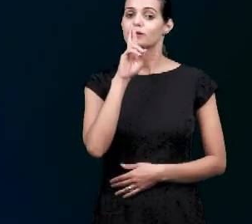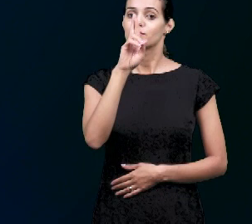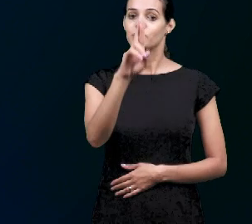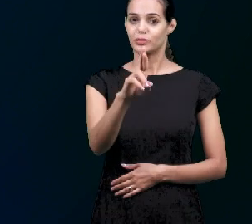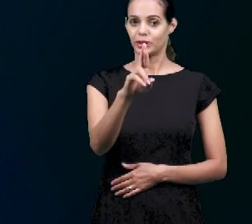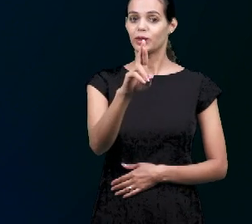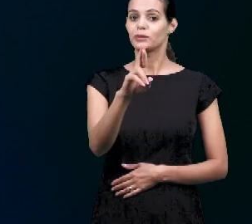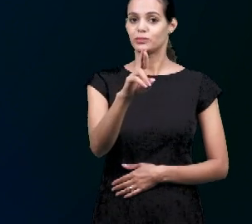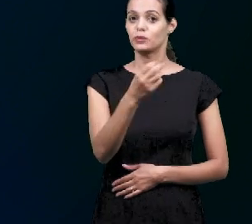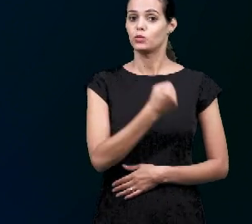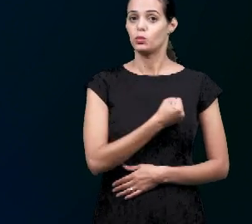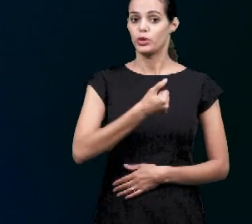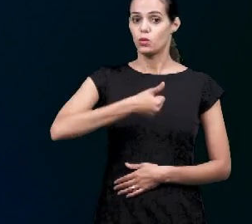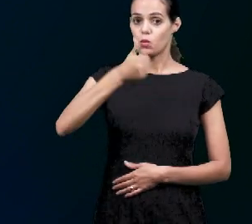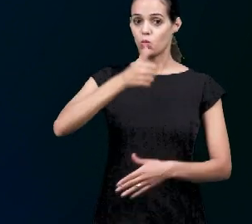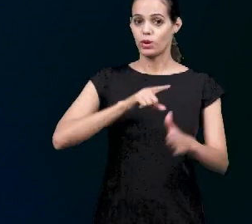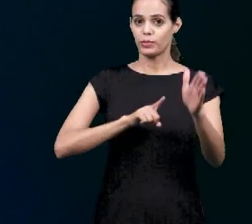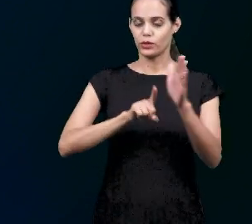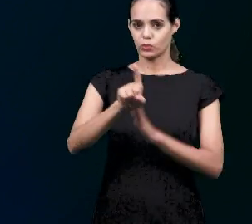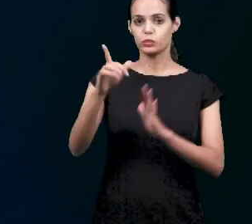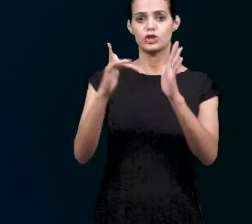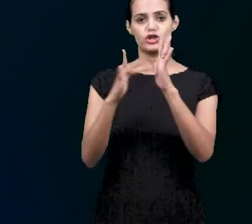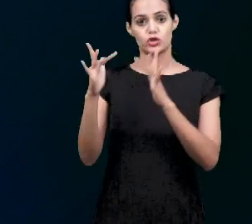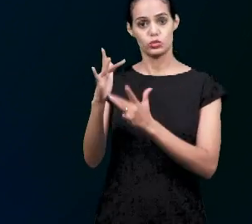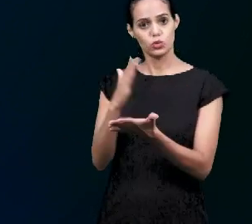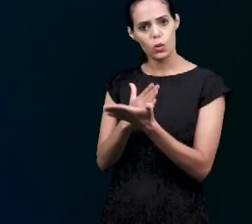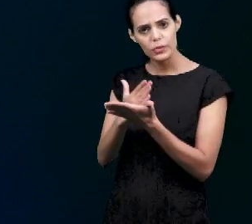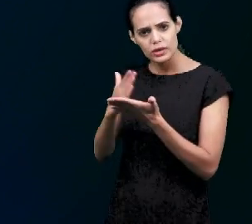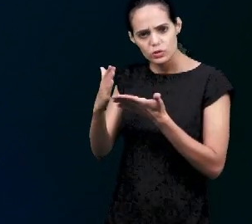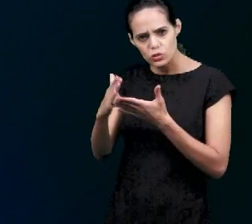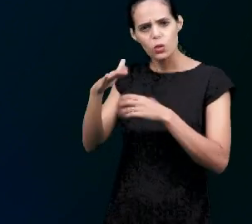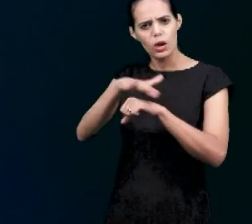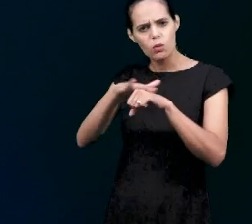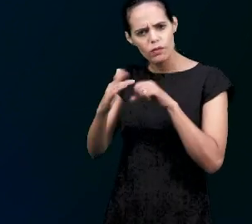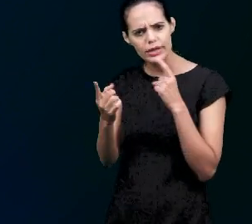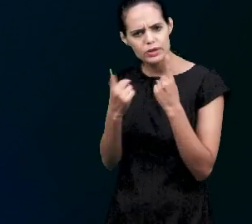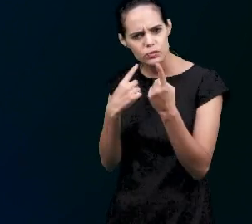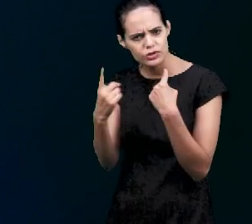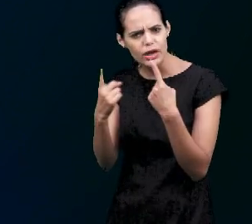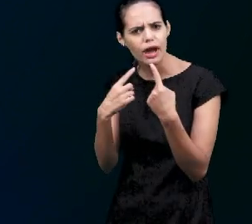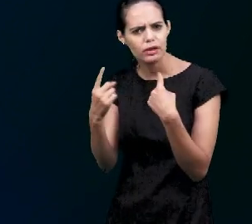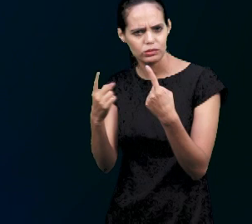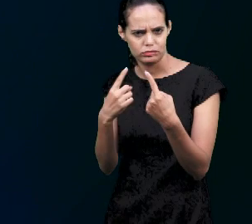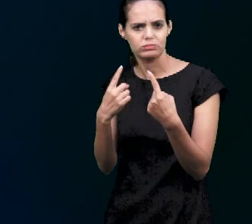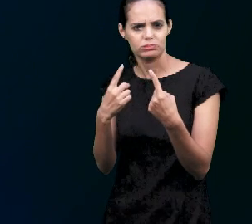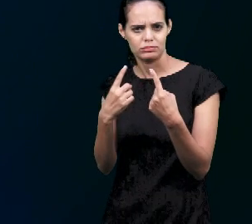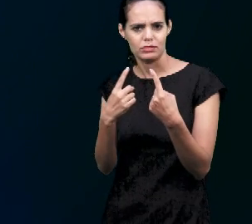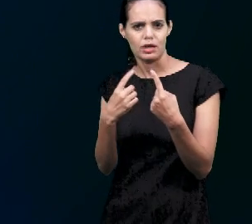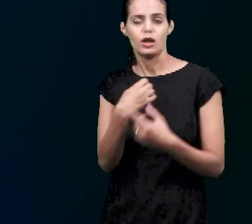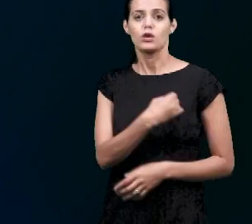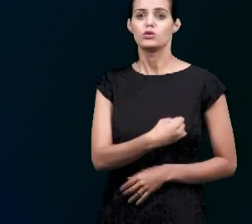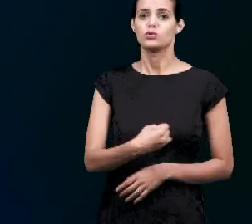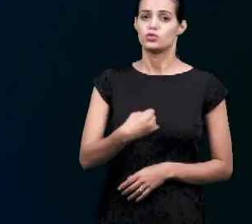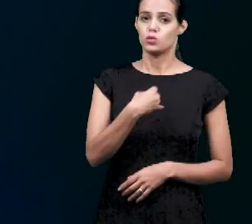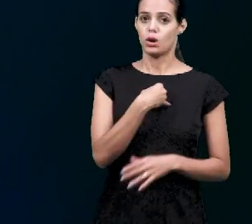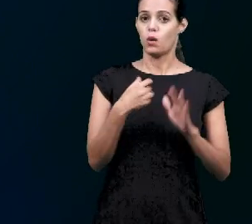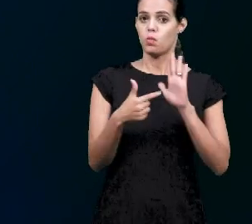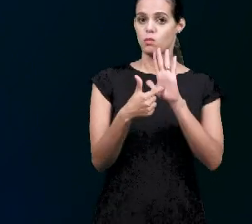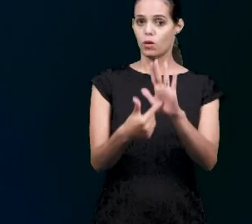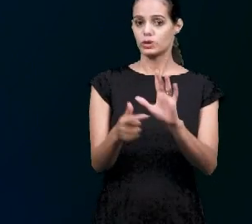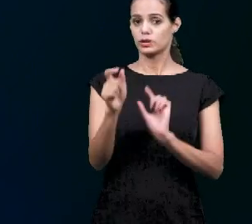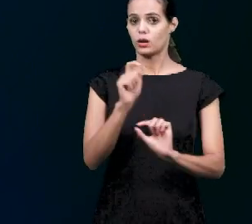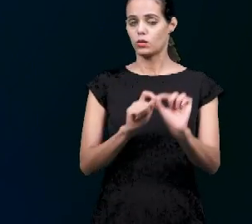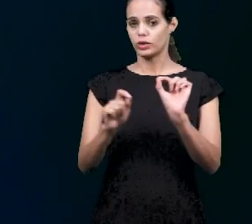nous passerons aux États-Unis de l'Amérique où notre sœur, jeune fille Sarah, va répondre. Elle